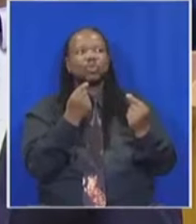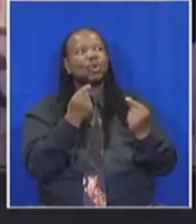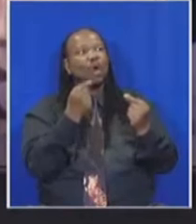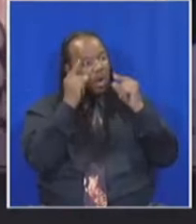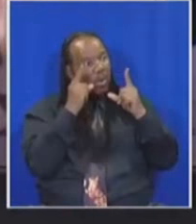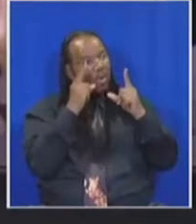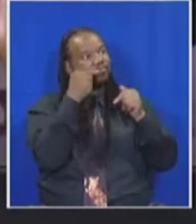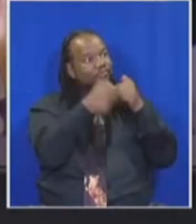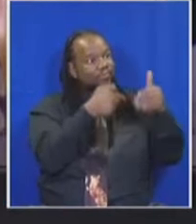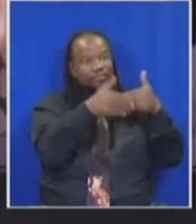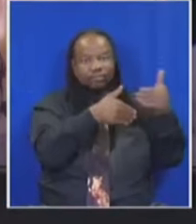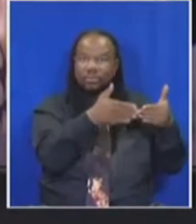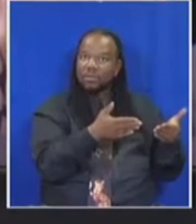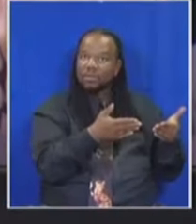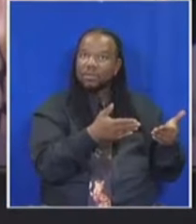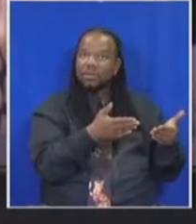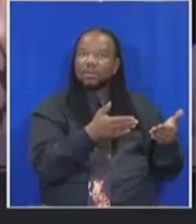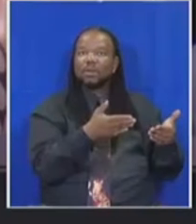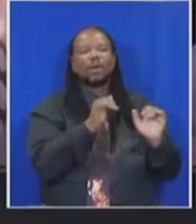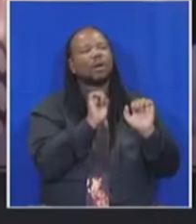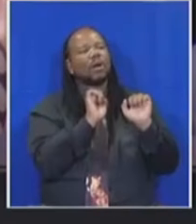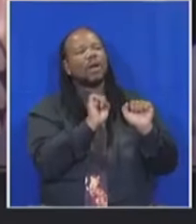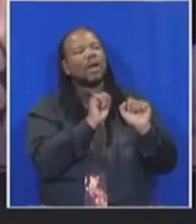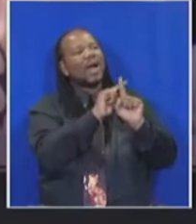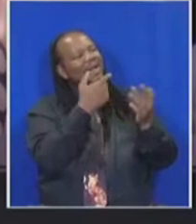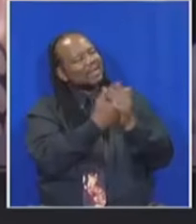kwa kama kwa kwa kwa kama